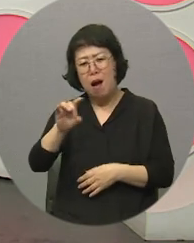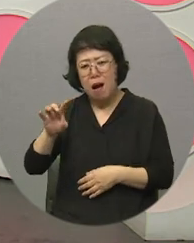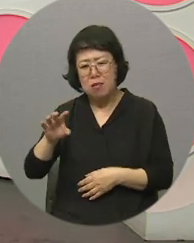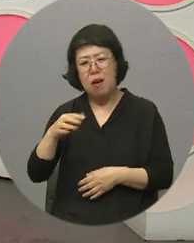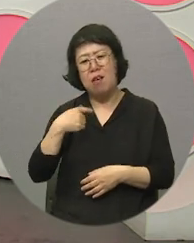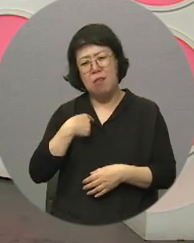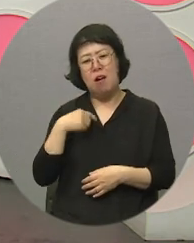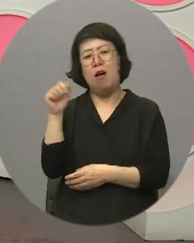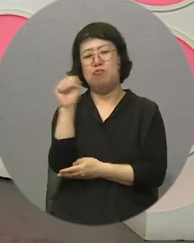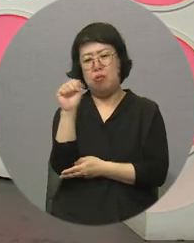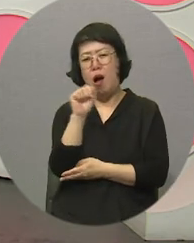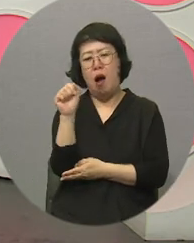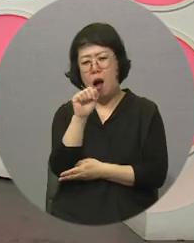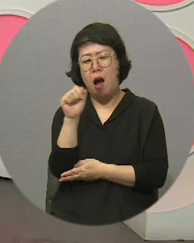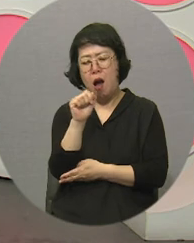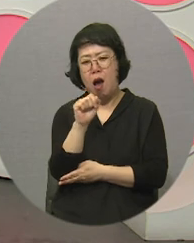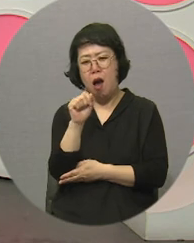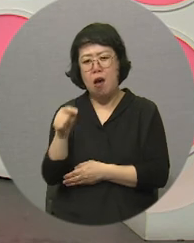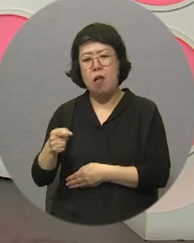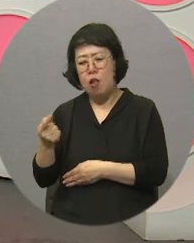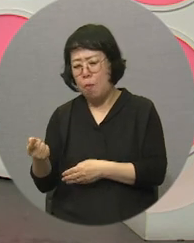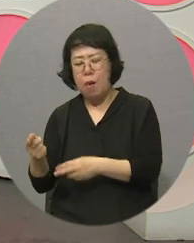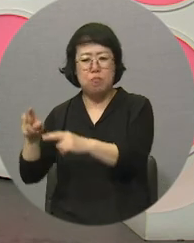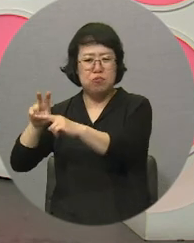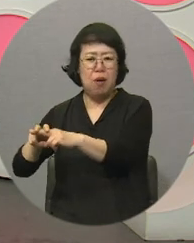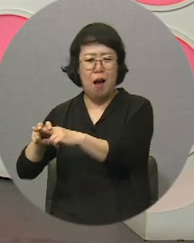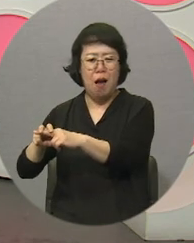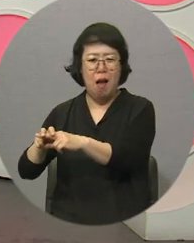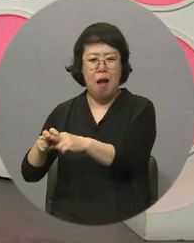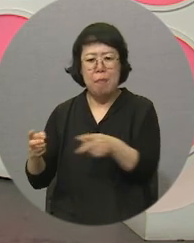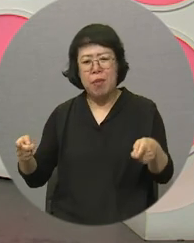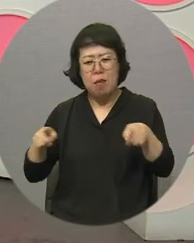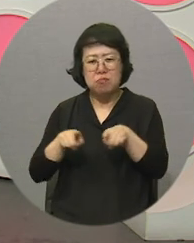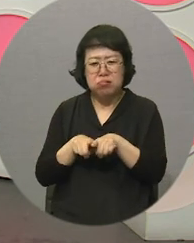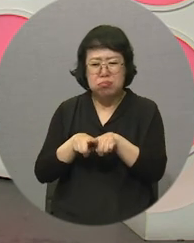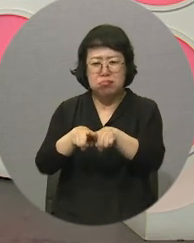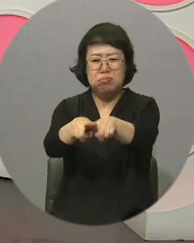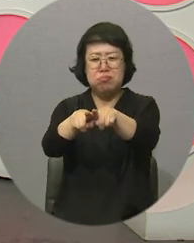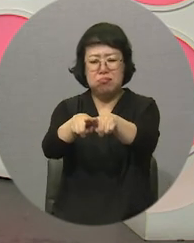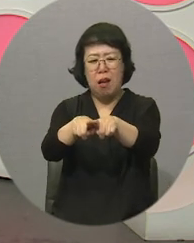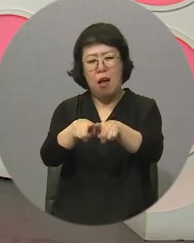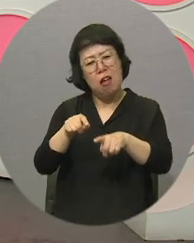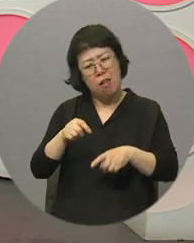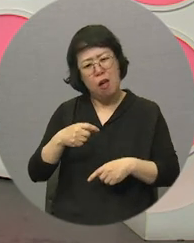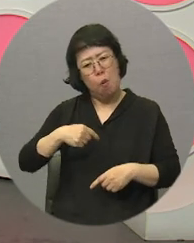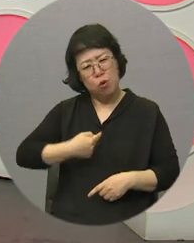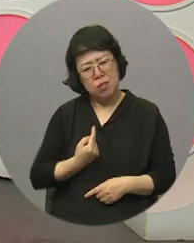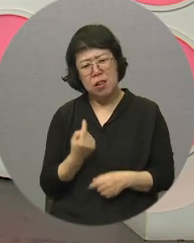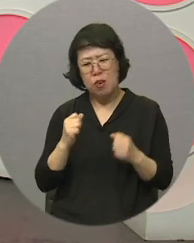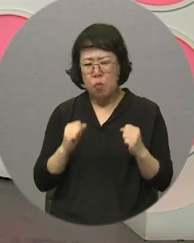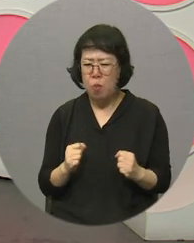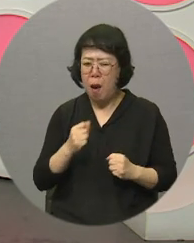보니까 저는 그 나만의 개인적인 시간이 없어서 솔직히 좀 힘들었거든요.